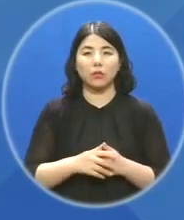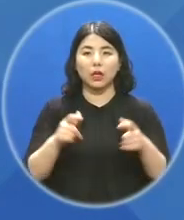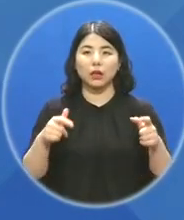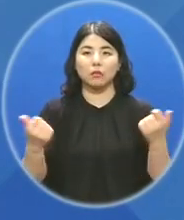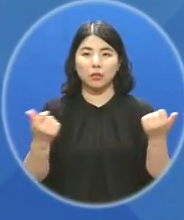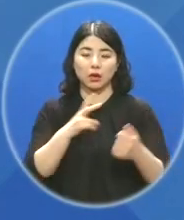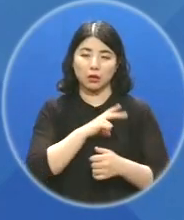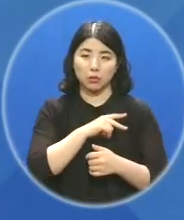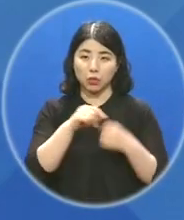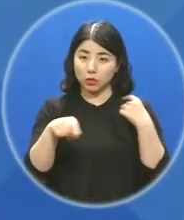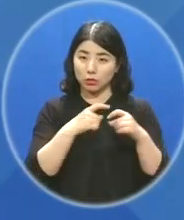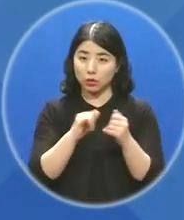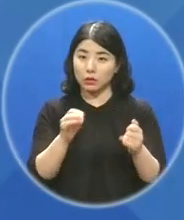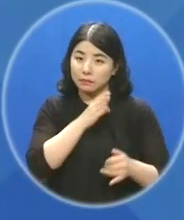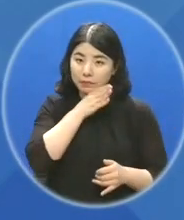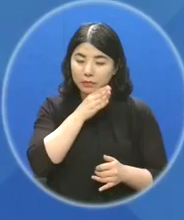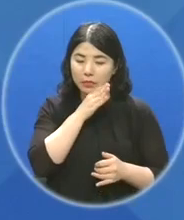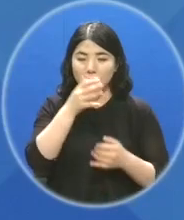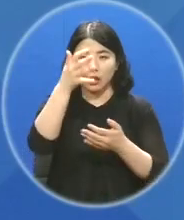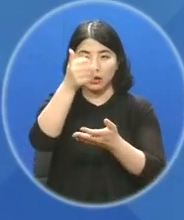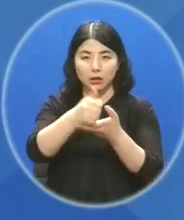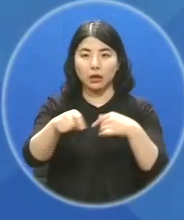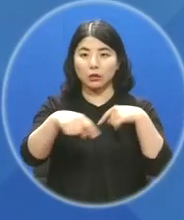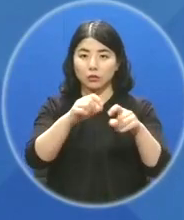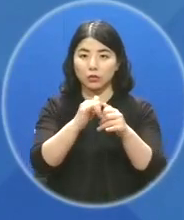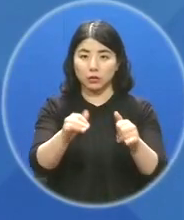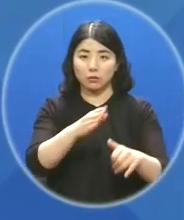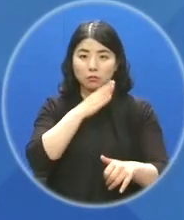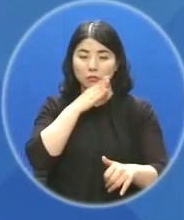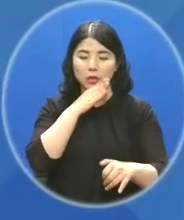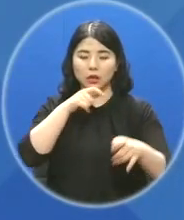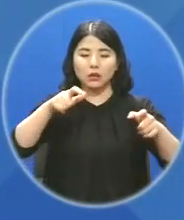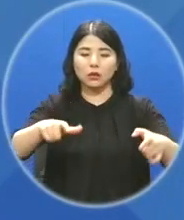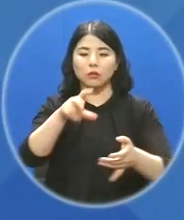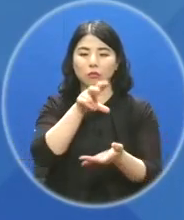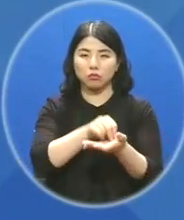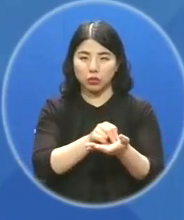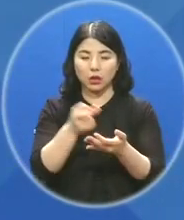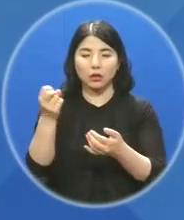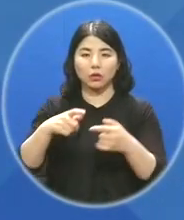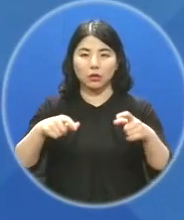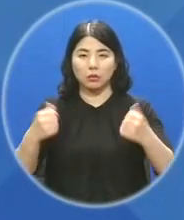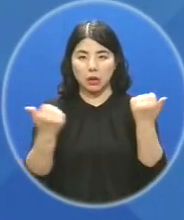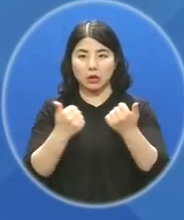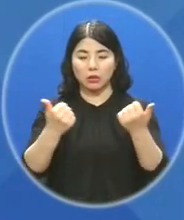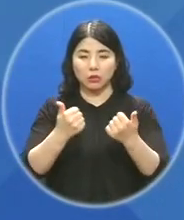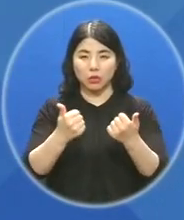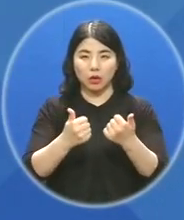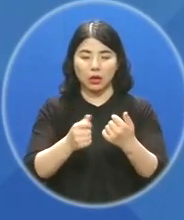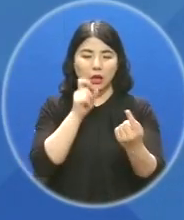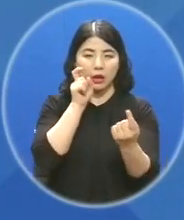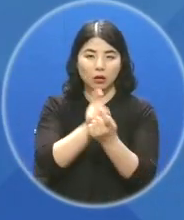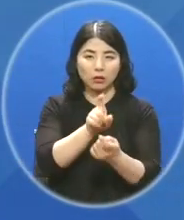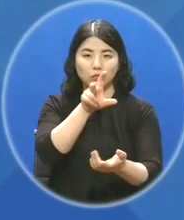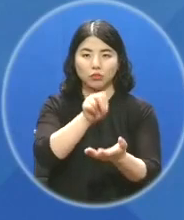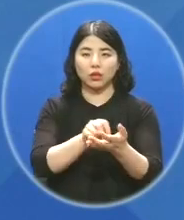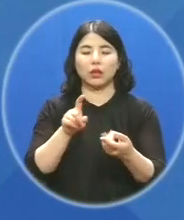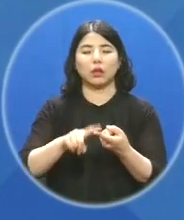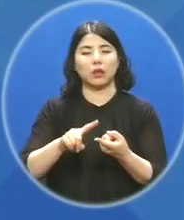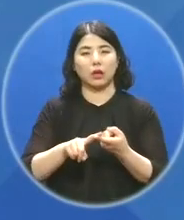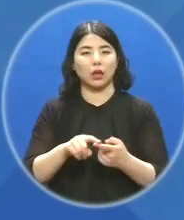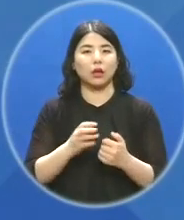지방의원도 정치인 아닙니까? 그렇죠. 또 의장도 정치. 네. 그러면 지역의 현안이라든지 지방의회가 당면하고 있는 어떤 쟁점들에